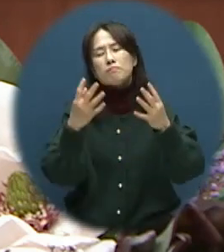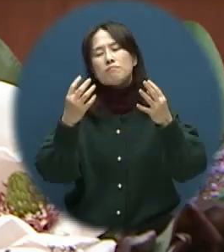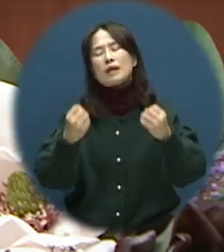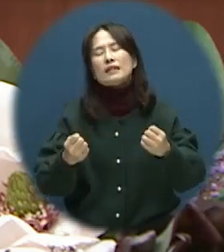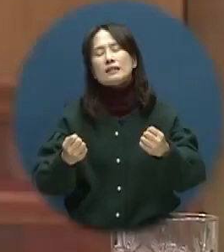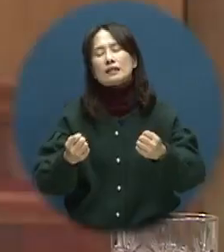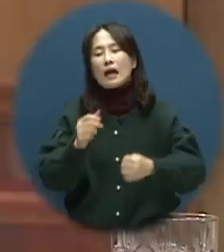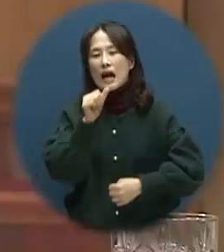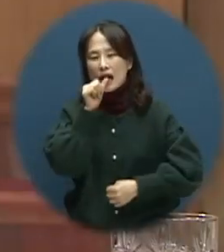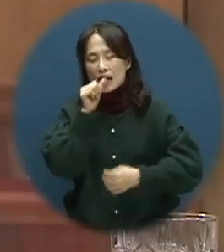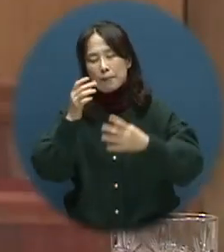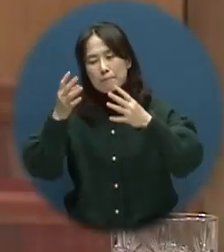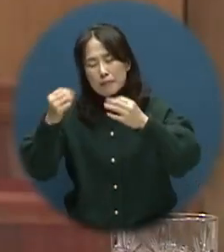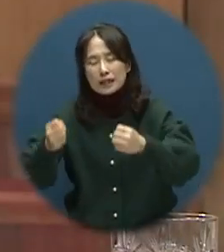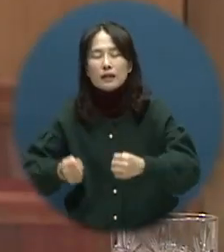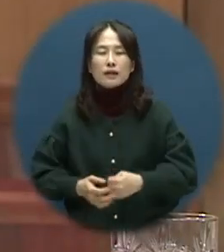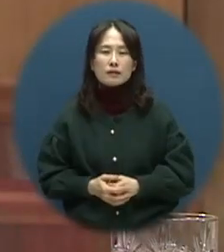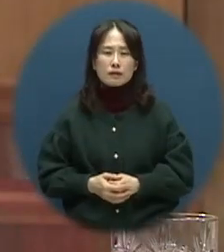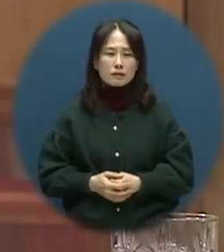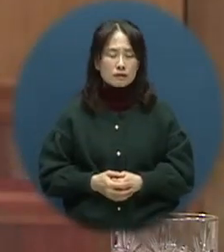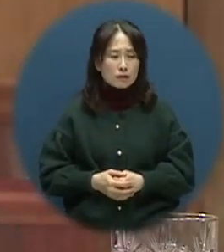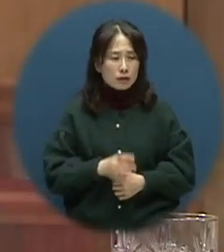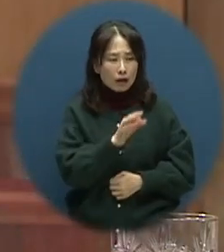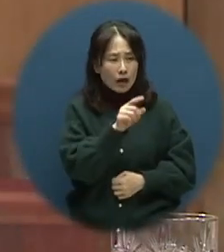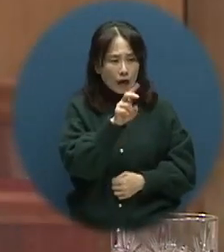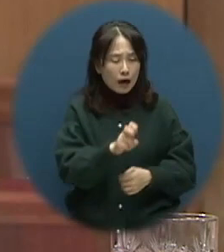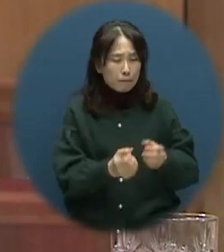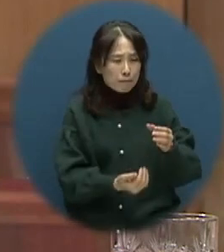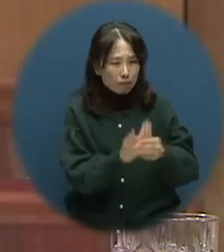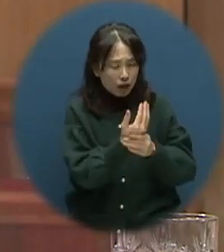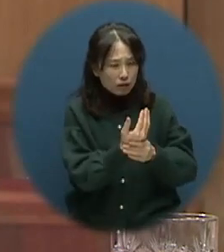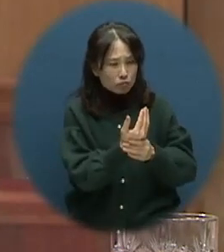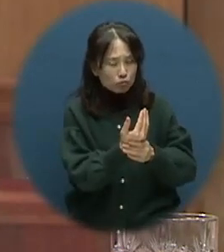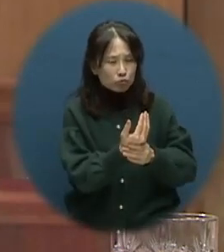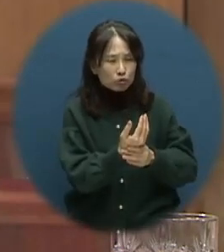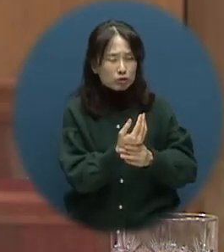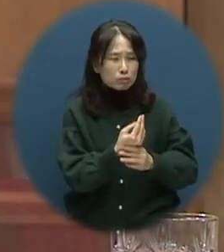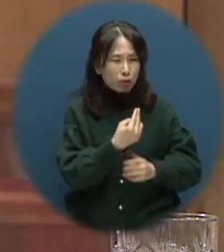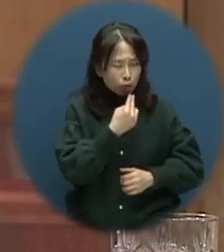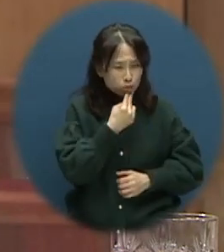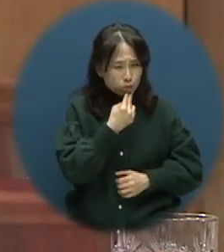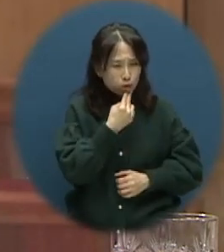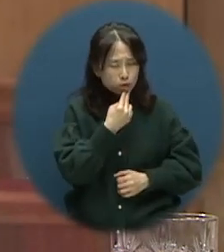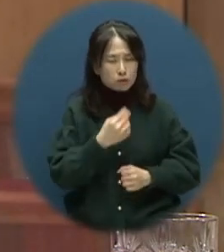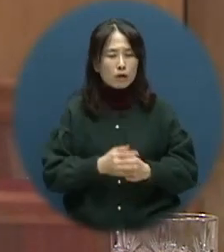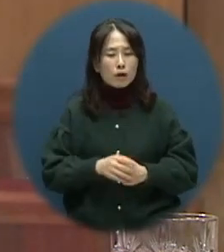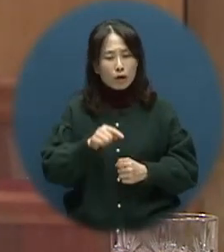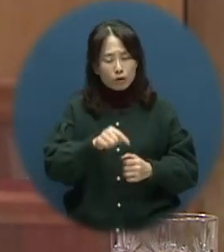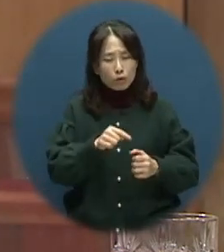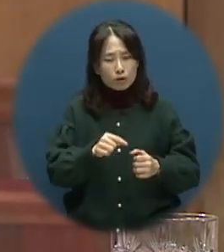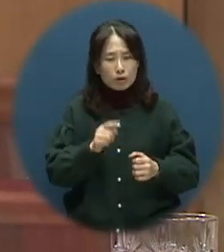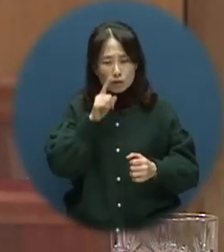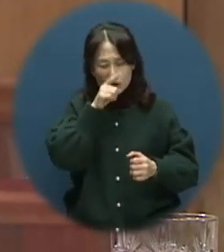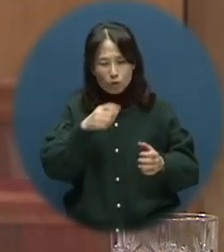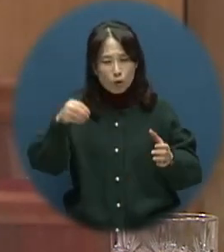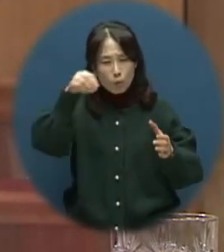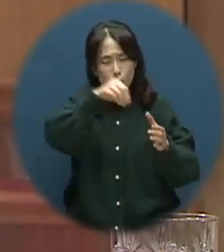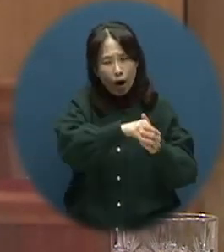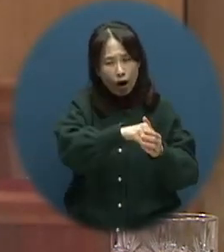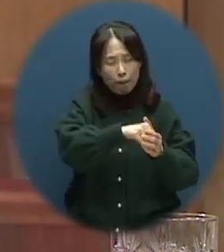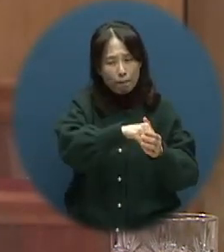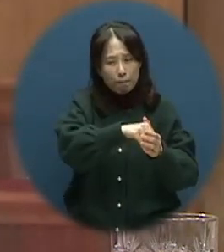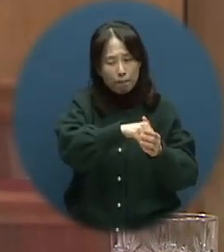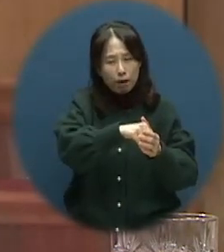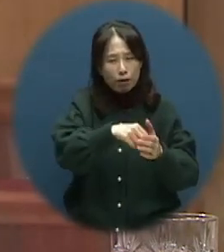발암 물질 중금속만 아니면 사실은 처치 곤란한 산업 폐기물을 재활용해서